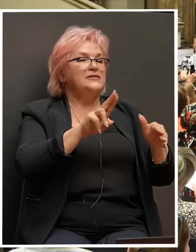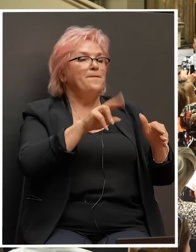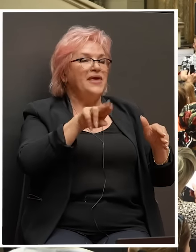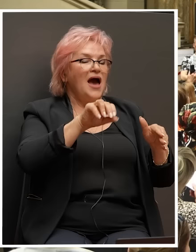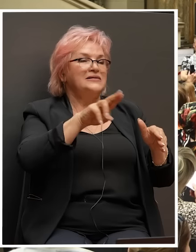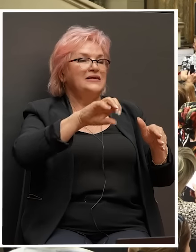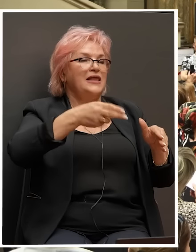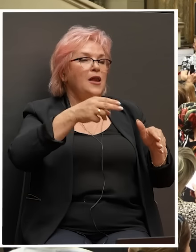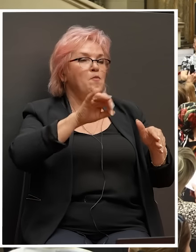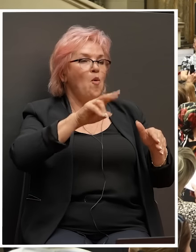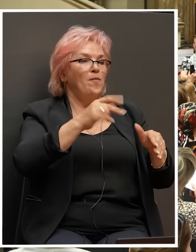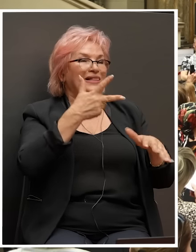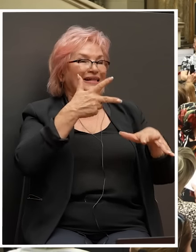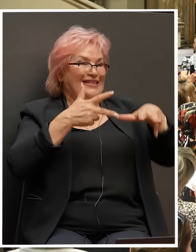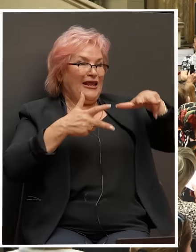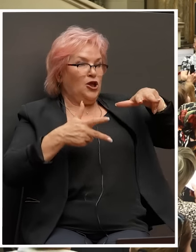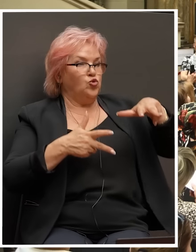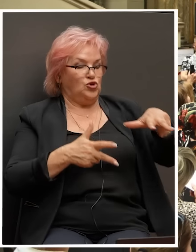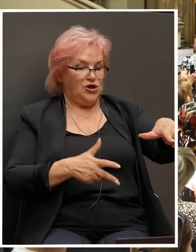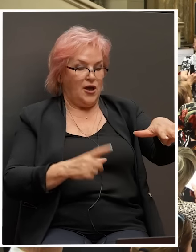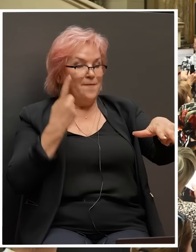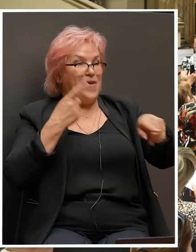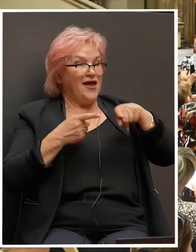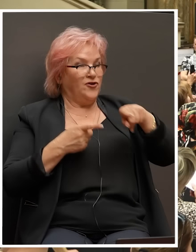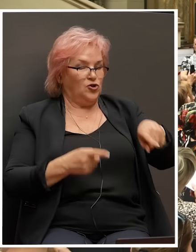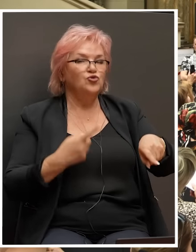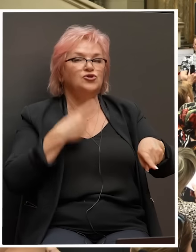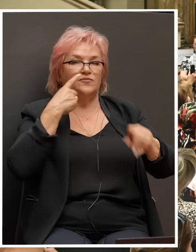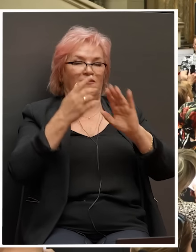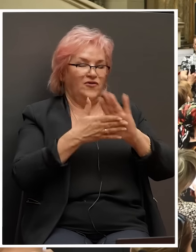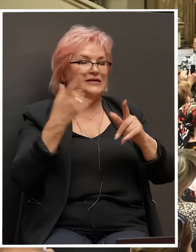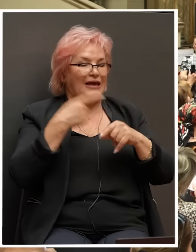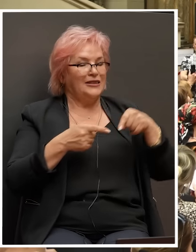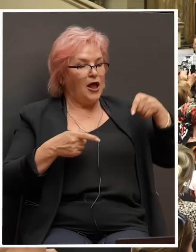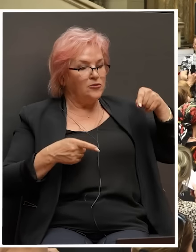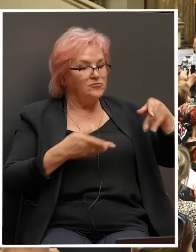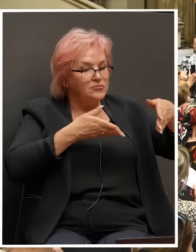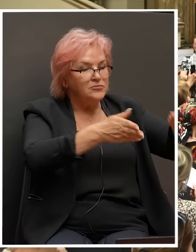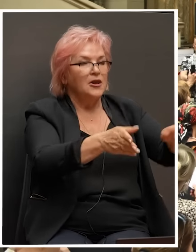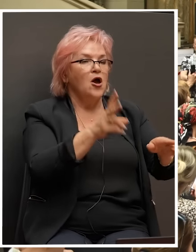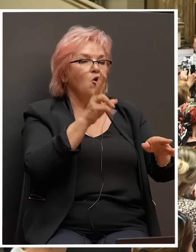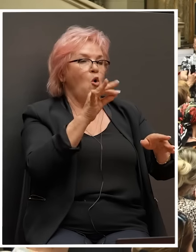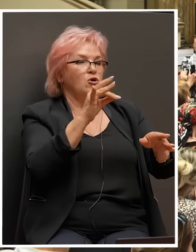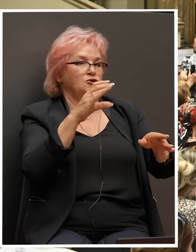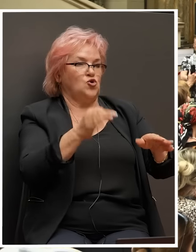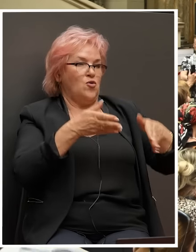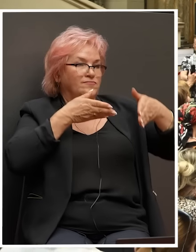луча. Про первый луч мы с вами все выяснили. Это луч, который называется Корсо.